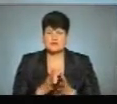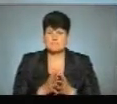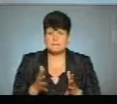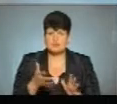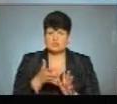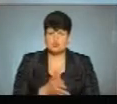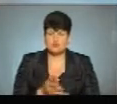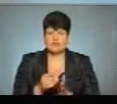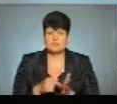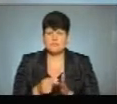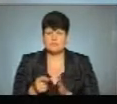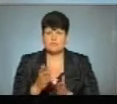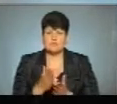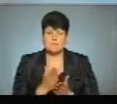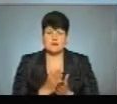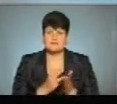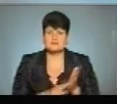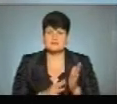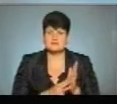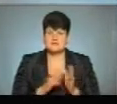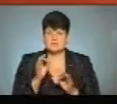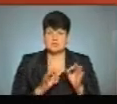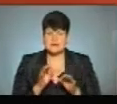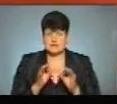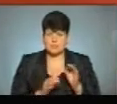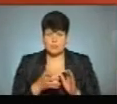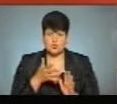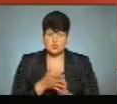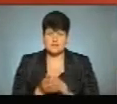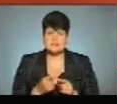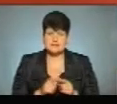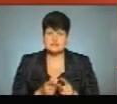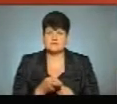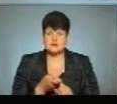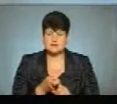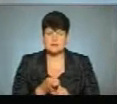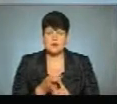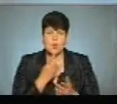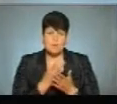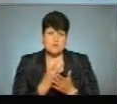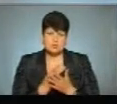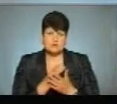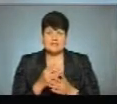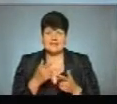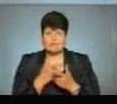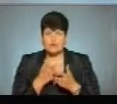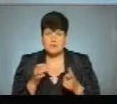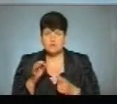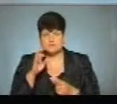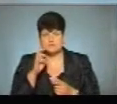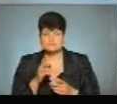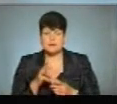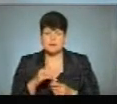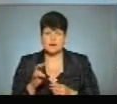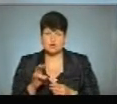прозорою в місті Тернополі, вона має 88% прозорості. Це стосується безпосередньо оприлюднення всієї інформації про комунальне